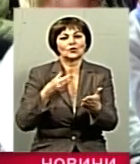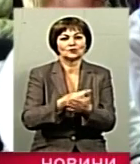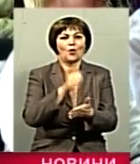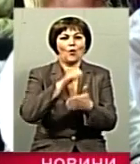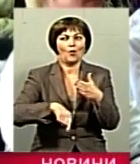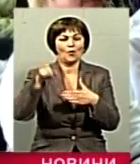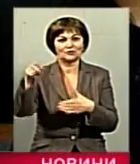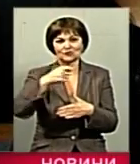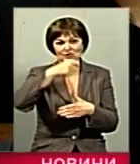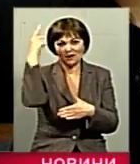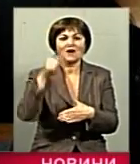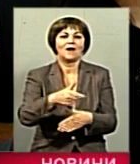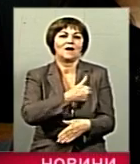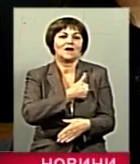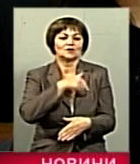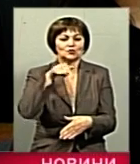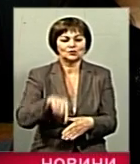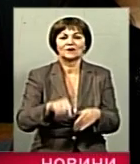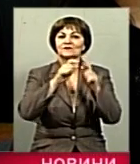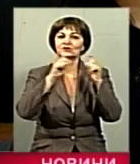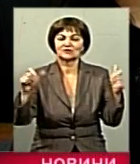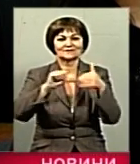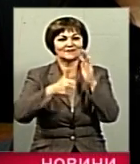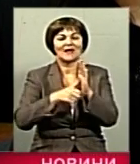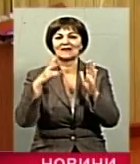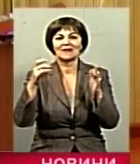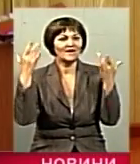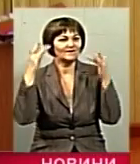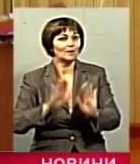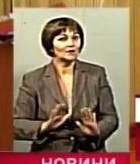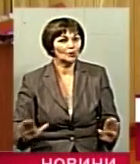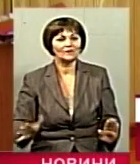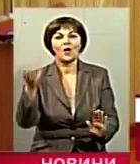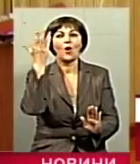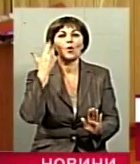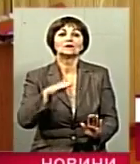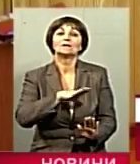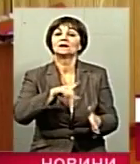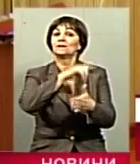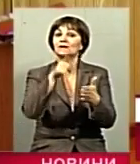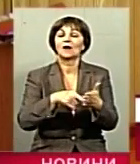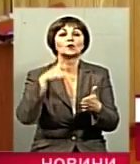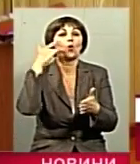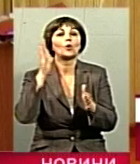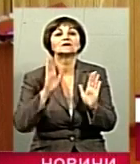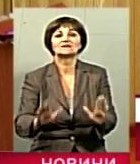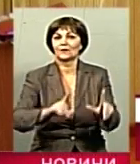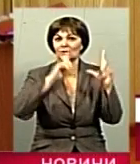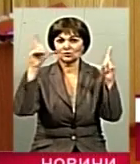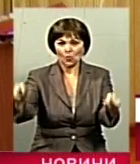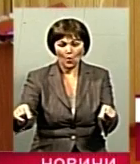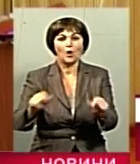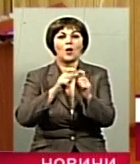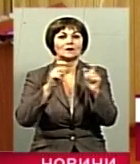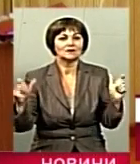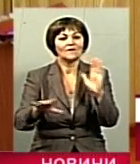Чехії. Проект вирішили реалізувати в 16-й школі не випадково. І коли стало питання, в яку саме школу поїхати, то ми,